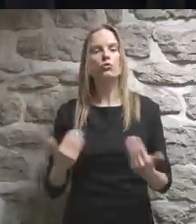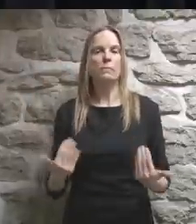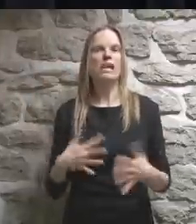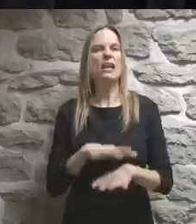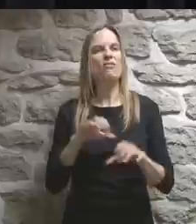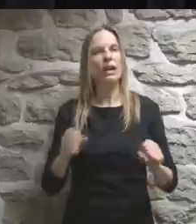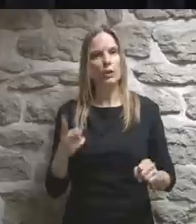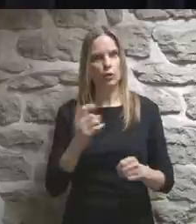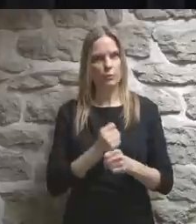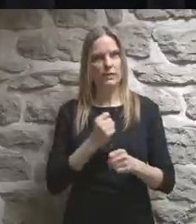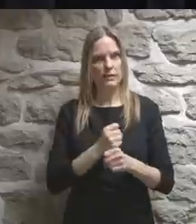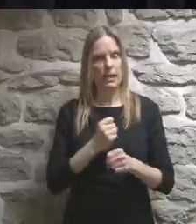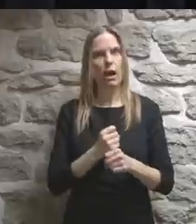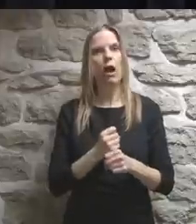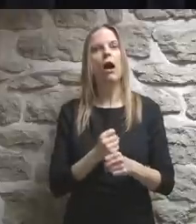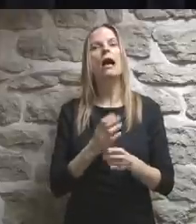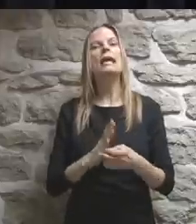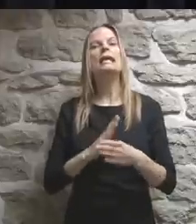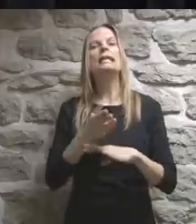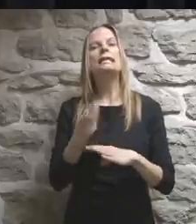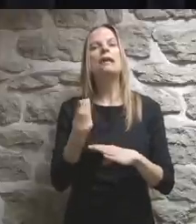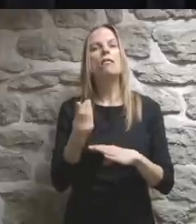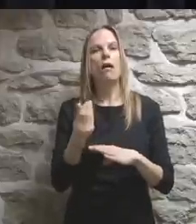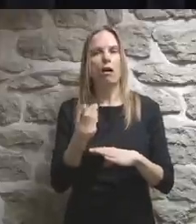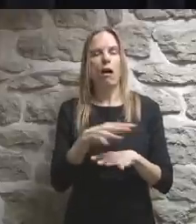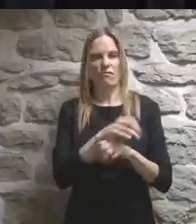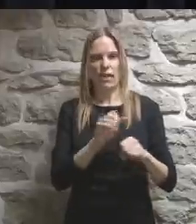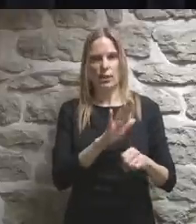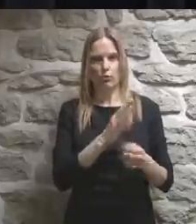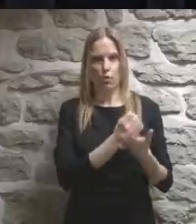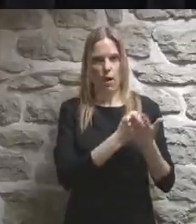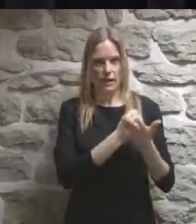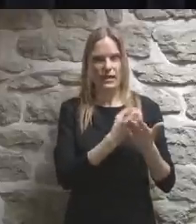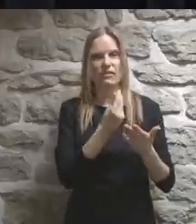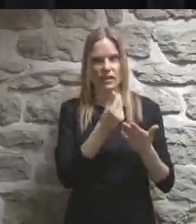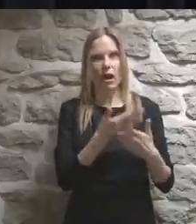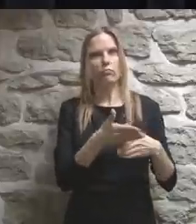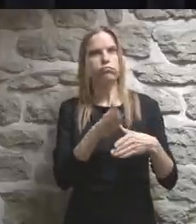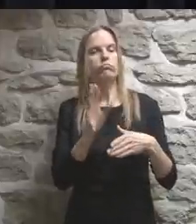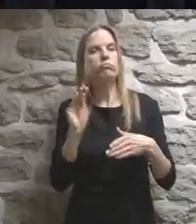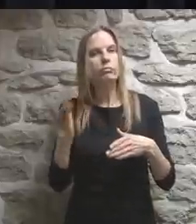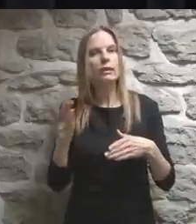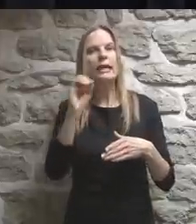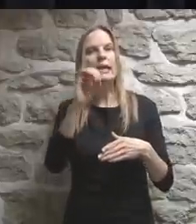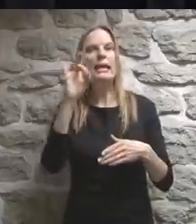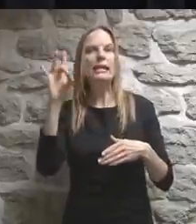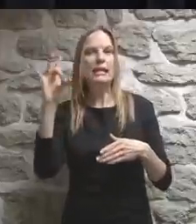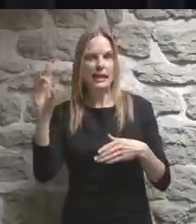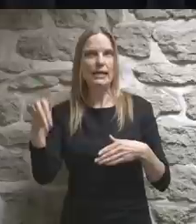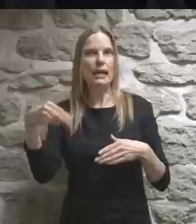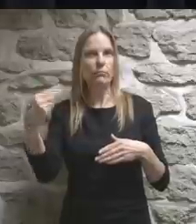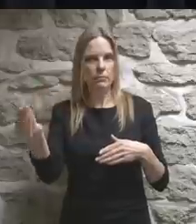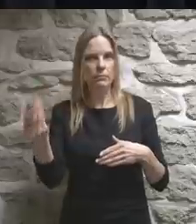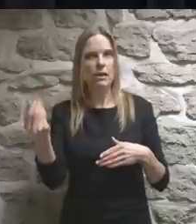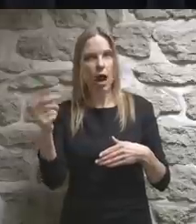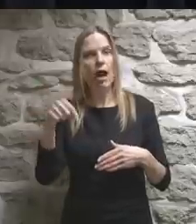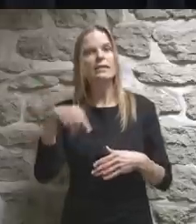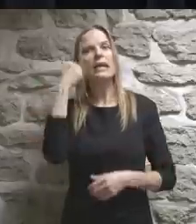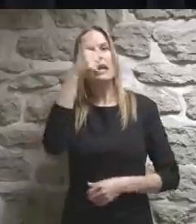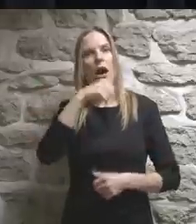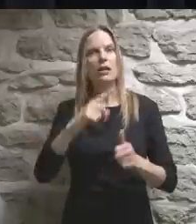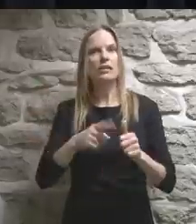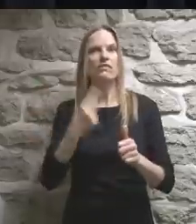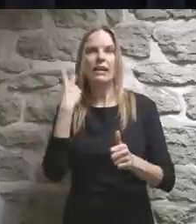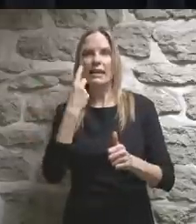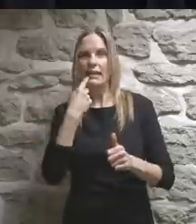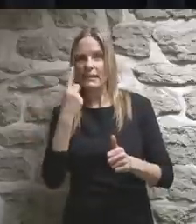ka täiendavalt eraldada valitsuse reservist Eesti rahvusringhäälingule sel aastal veel